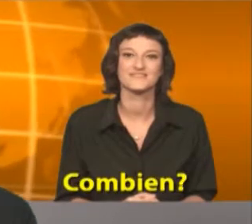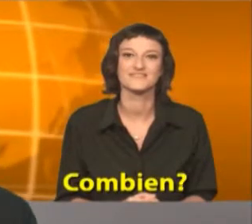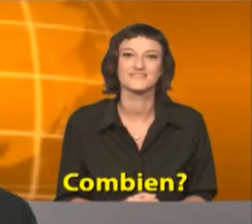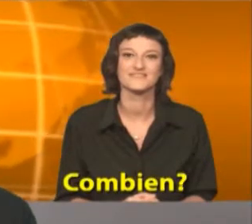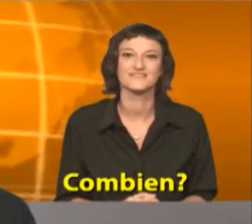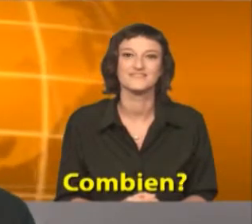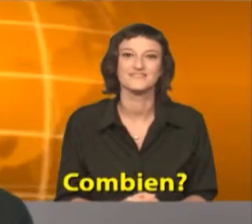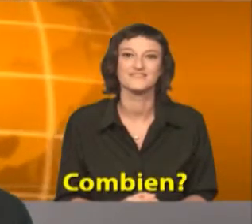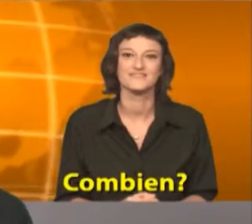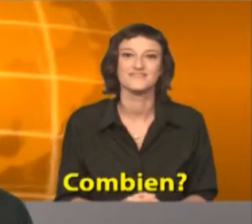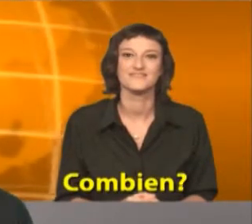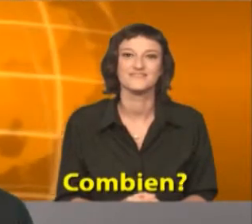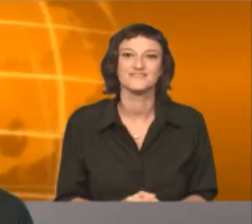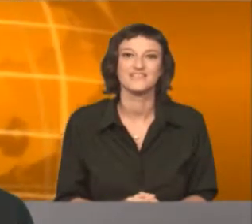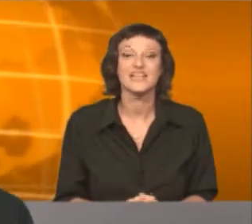Quanto?